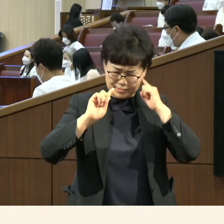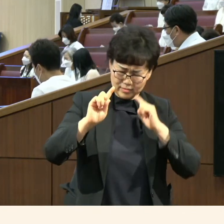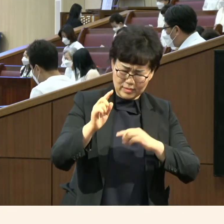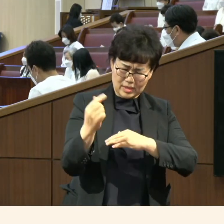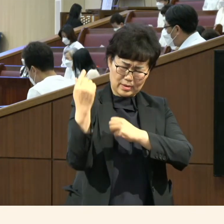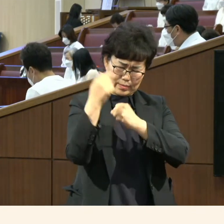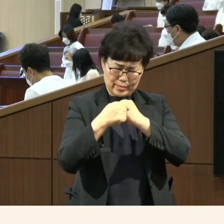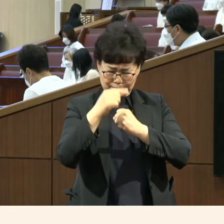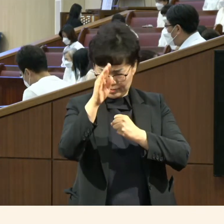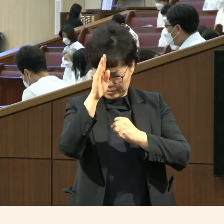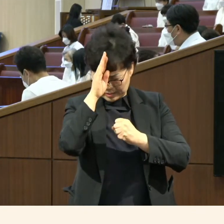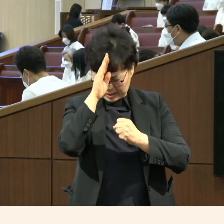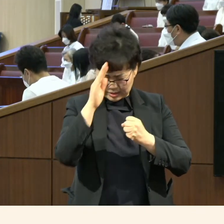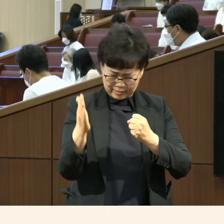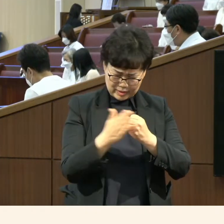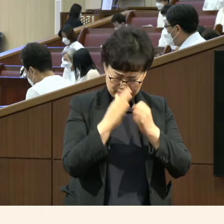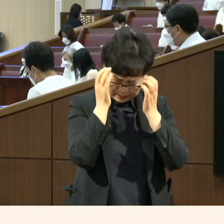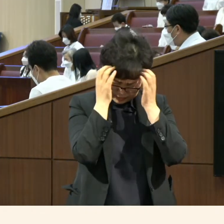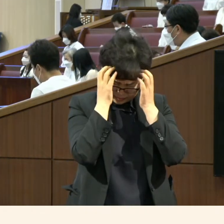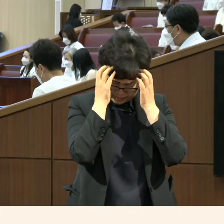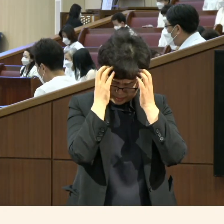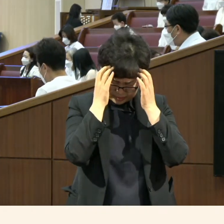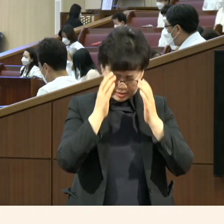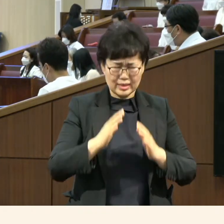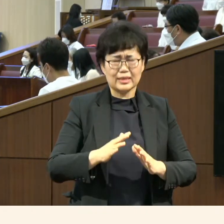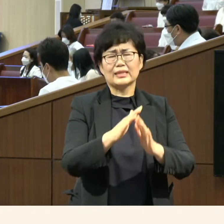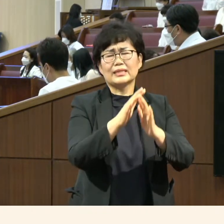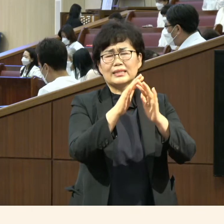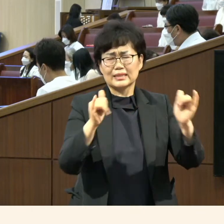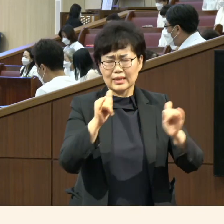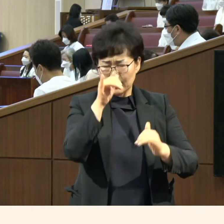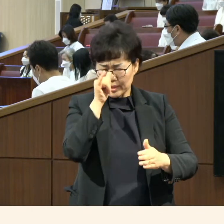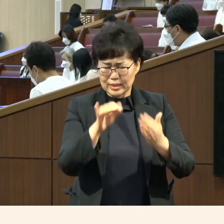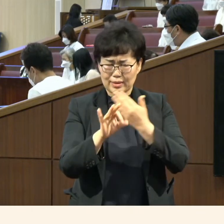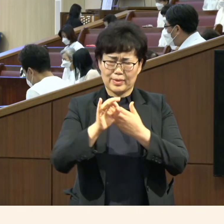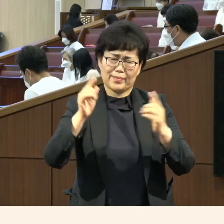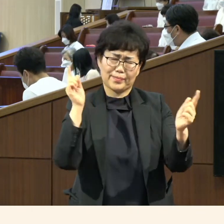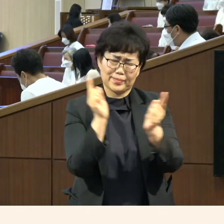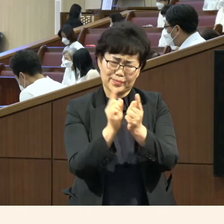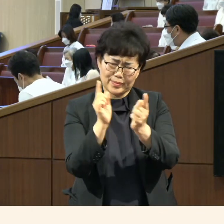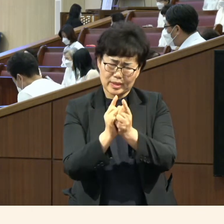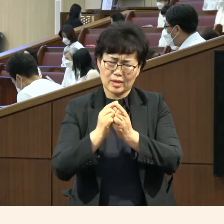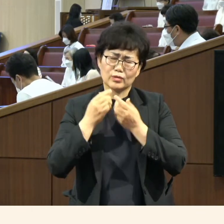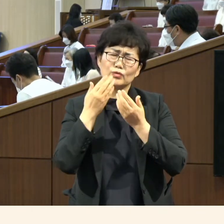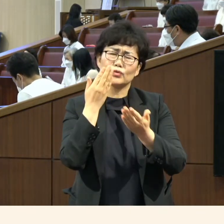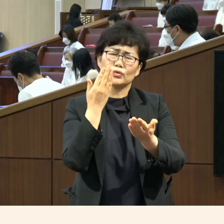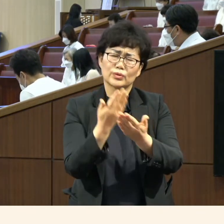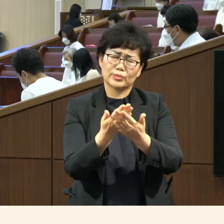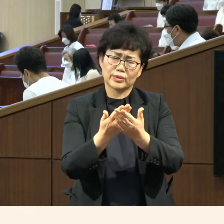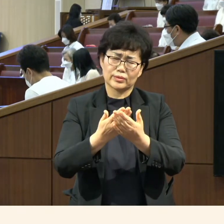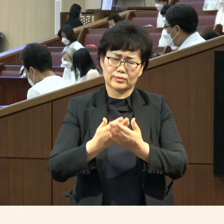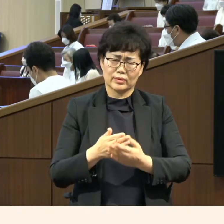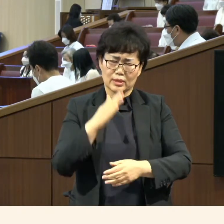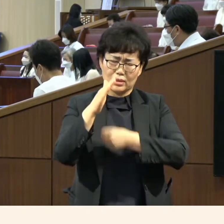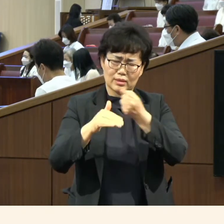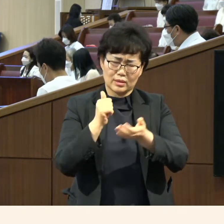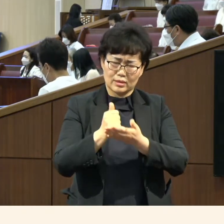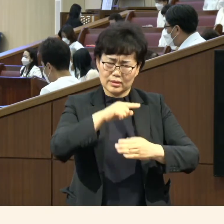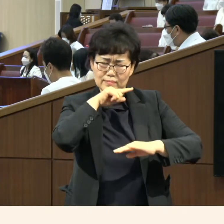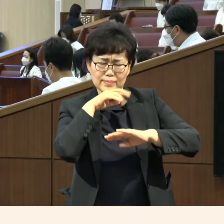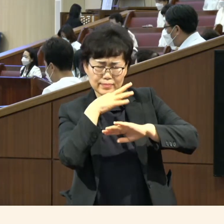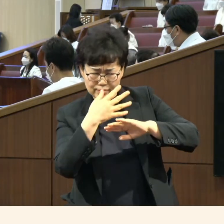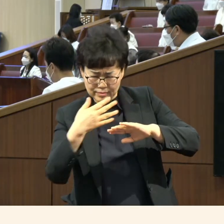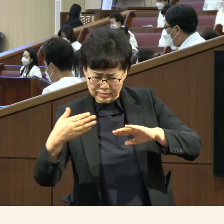들어 고통하는 우리의 지체들이 있다면 주님이 만나 주시옵시고 주님이 흘리신 그 피와 그